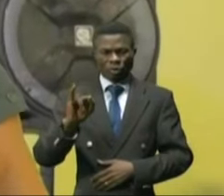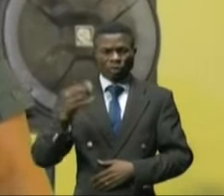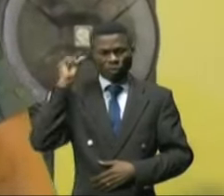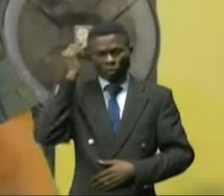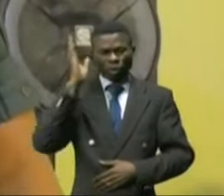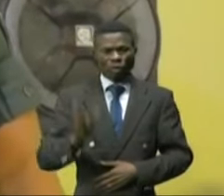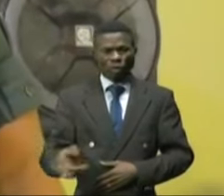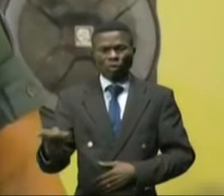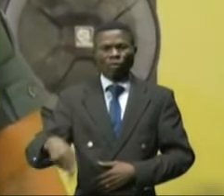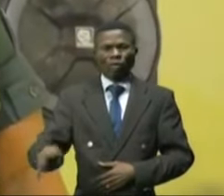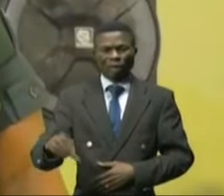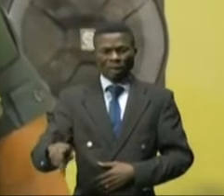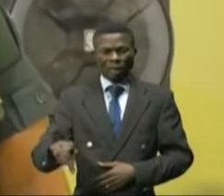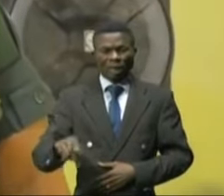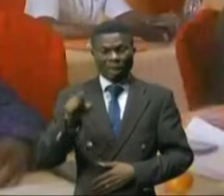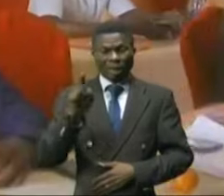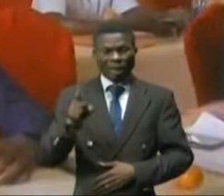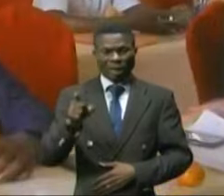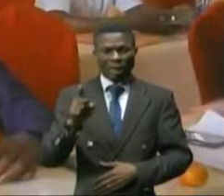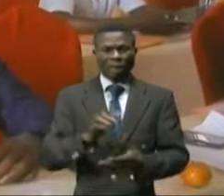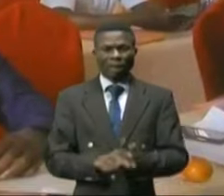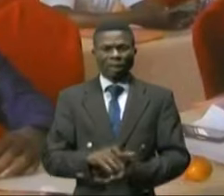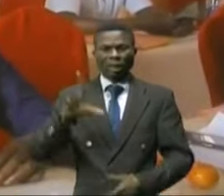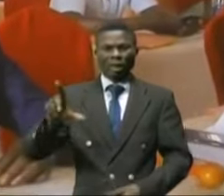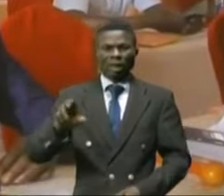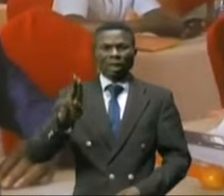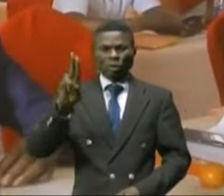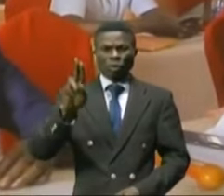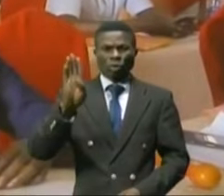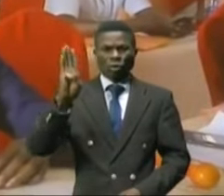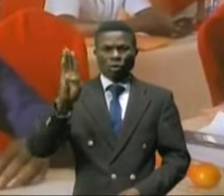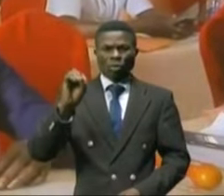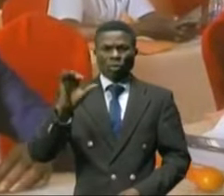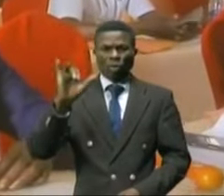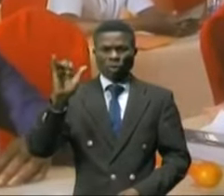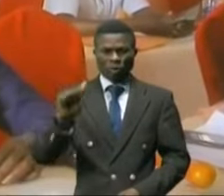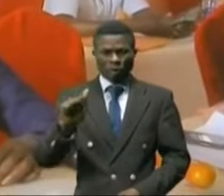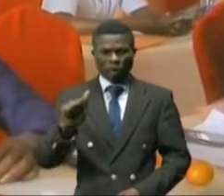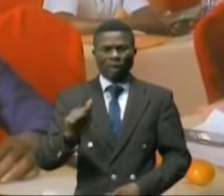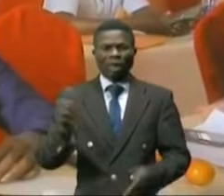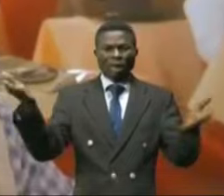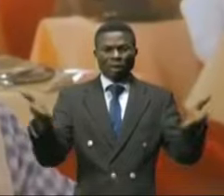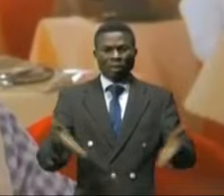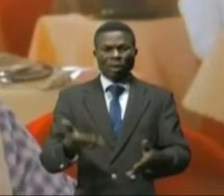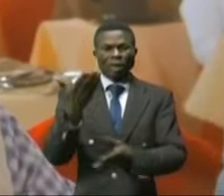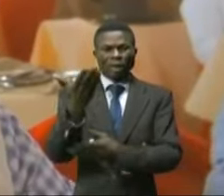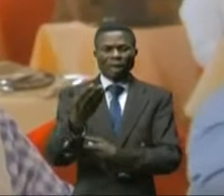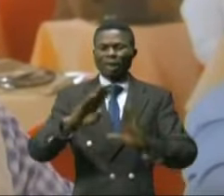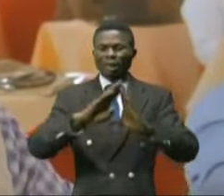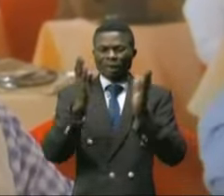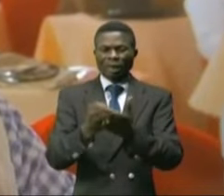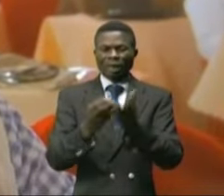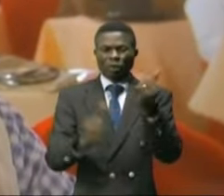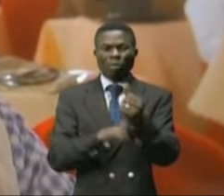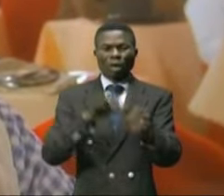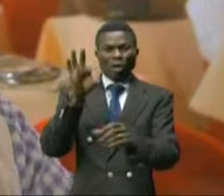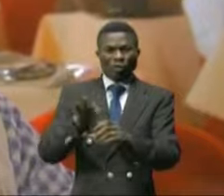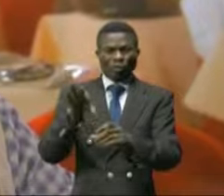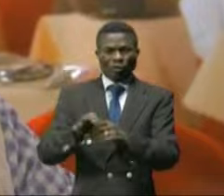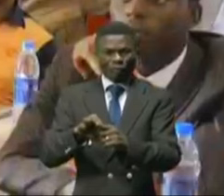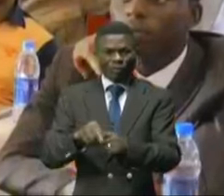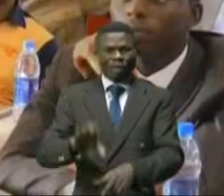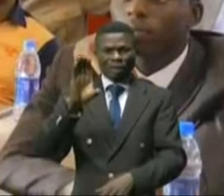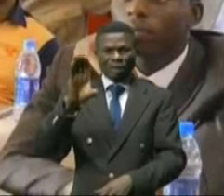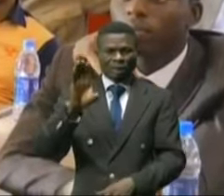le lieutenant général Luboyanka Shumajuni, présent à cette rencontre d'appeler le membre élu de